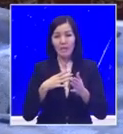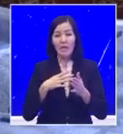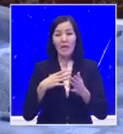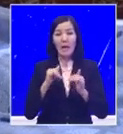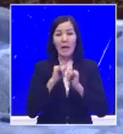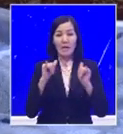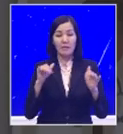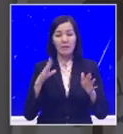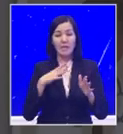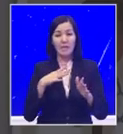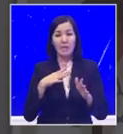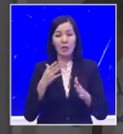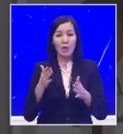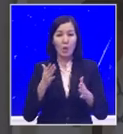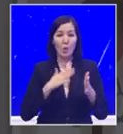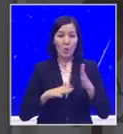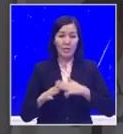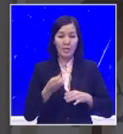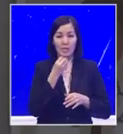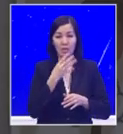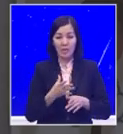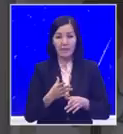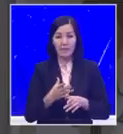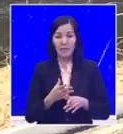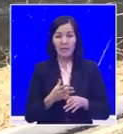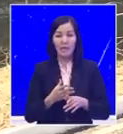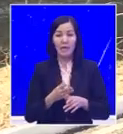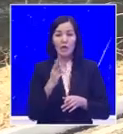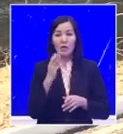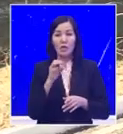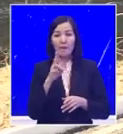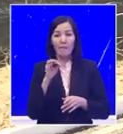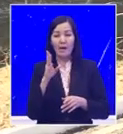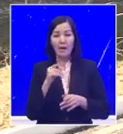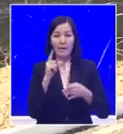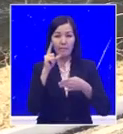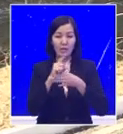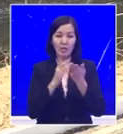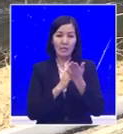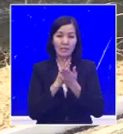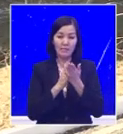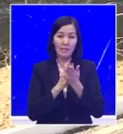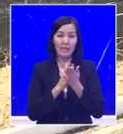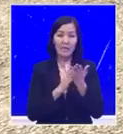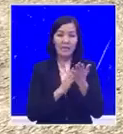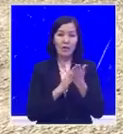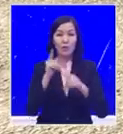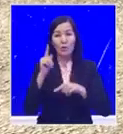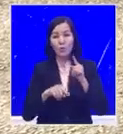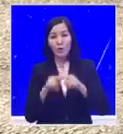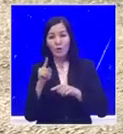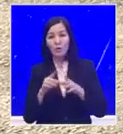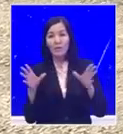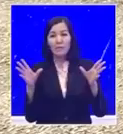артып келеді дейді. Қуантарлығы да сол. Мұның бәрі арнаулы шапағат орталығы мен мешіт қызметкерлердің ардагерлер мен оның туған